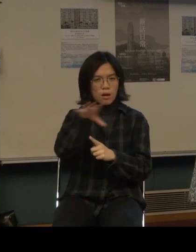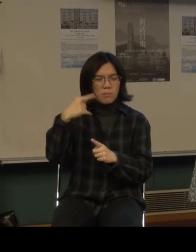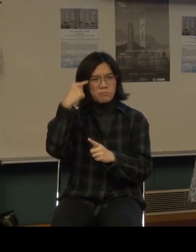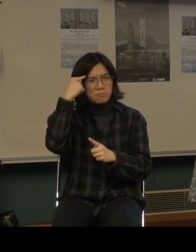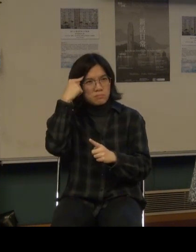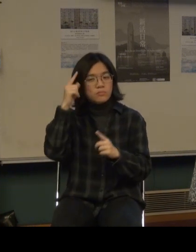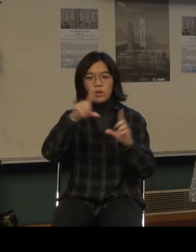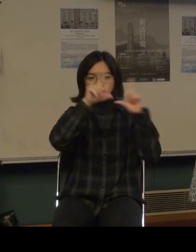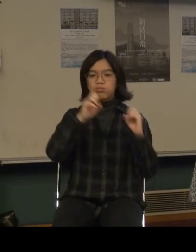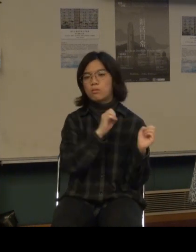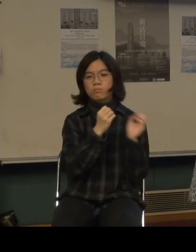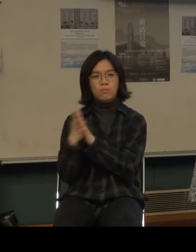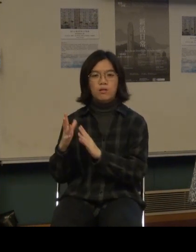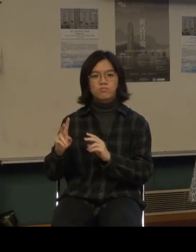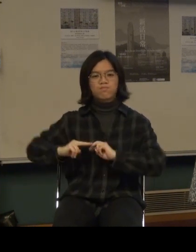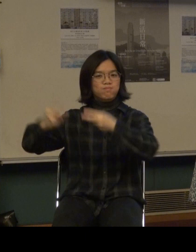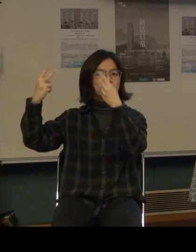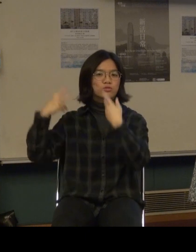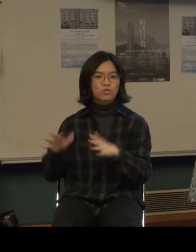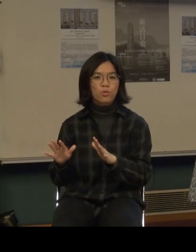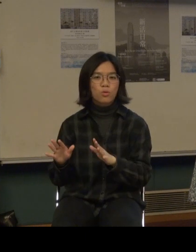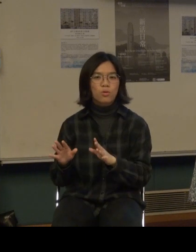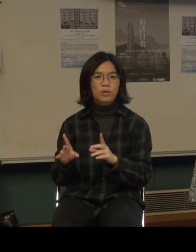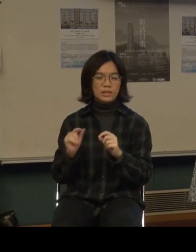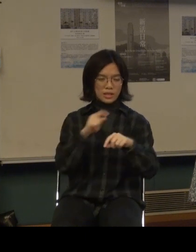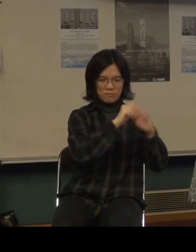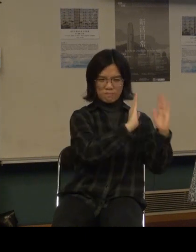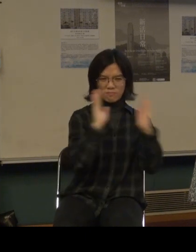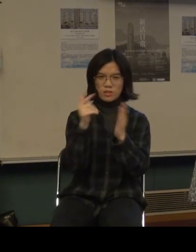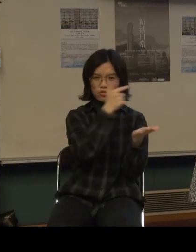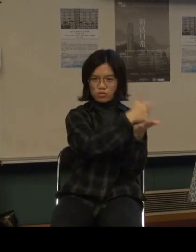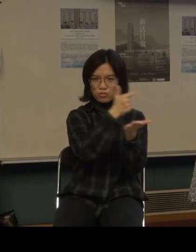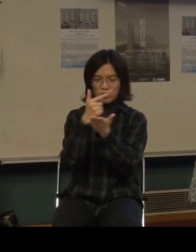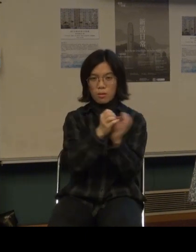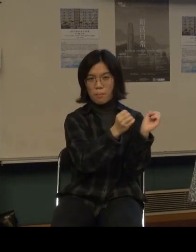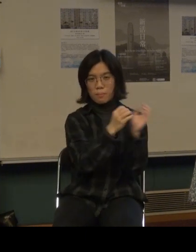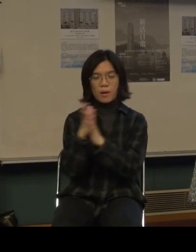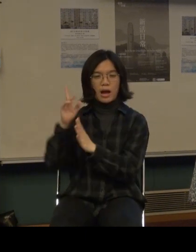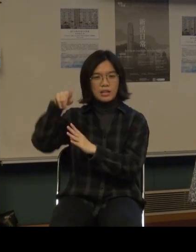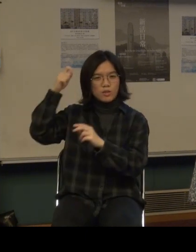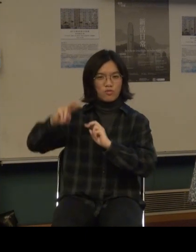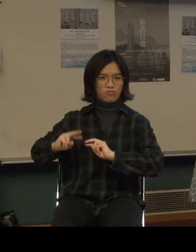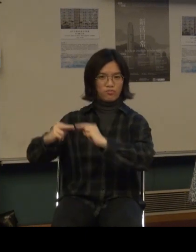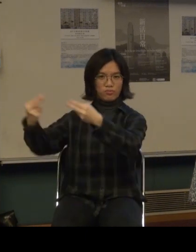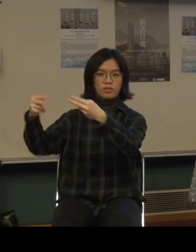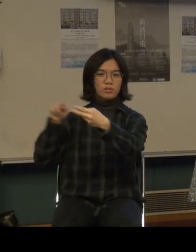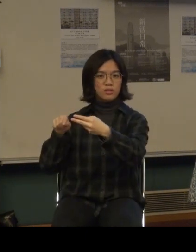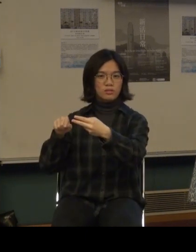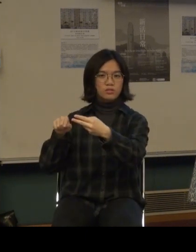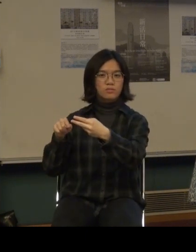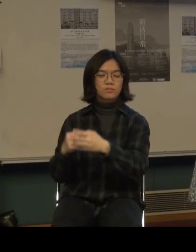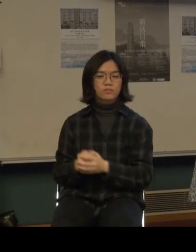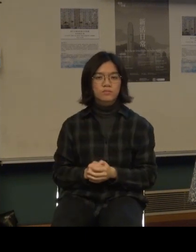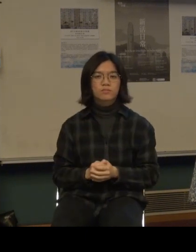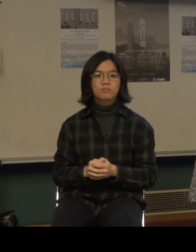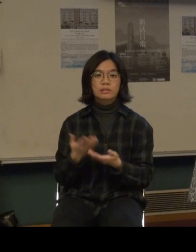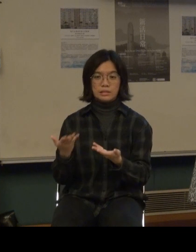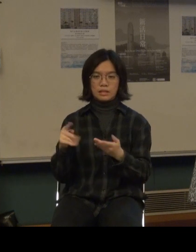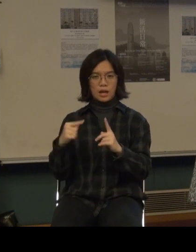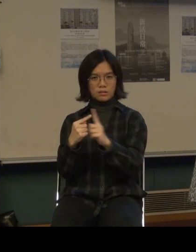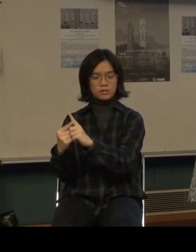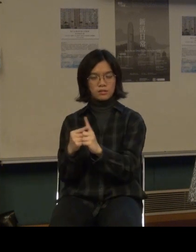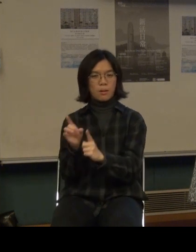改變。連續在這些這麼多的時段出現了這麼大對社會這麼大的衝擊的時候，這一代的人